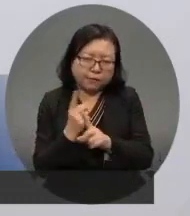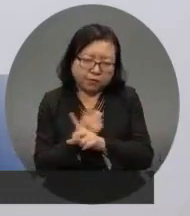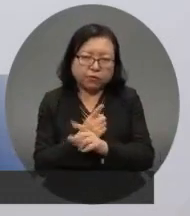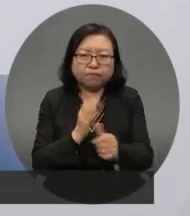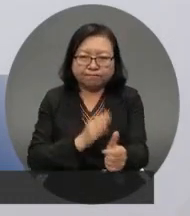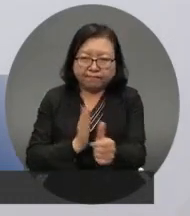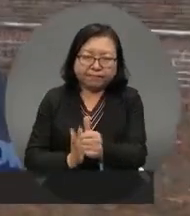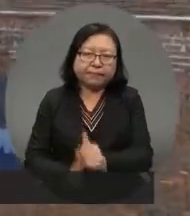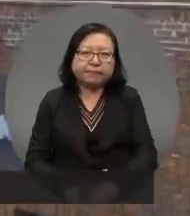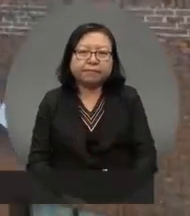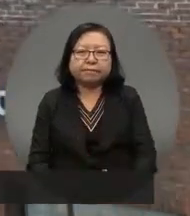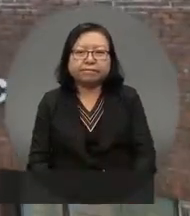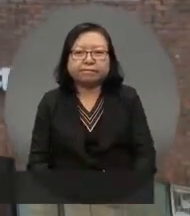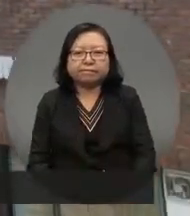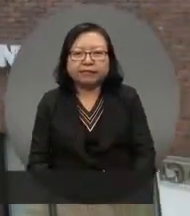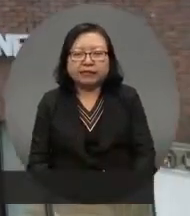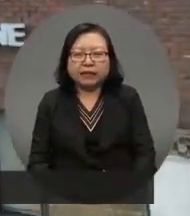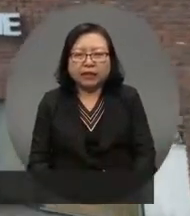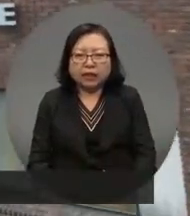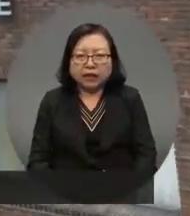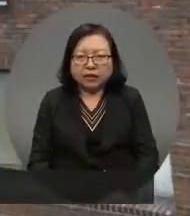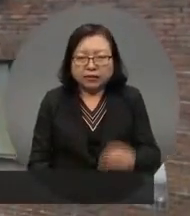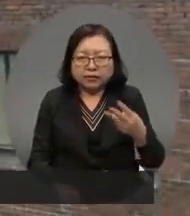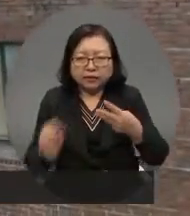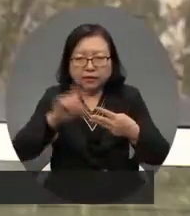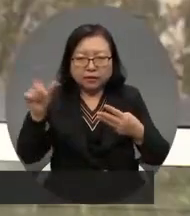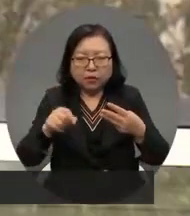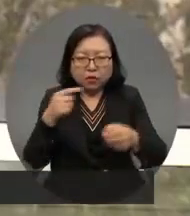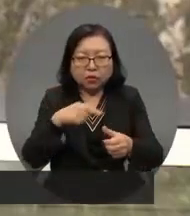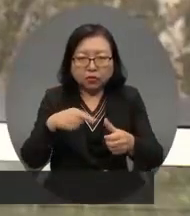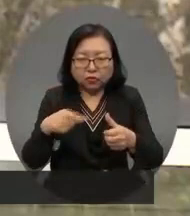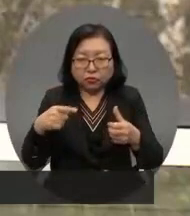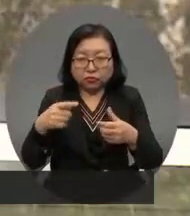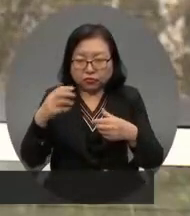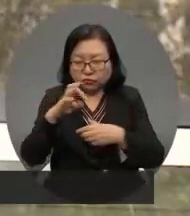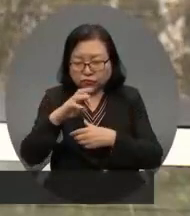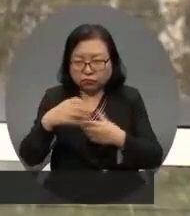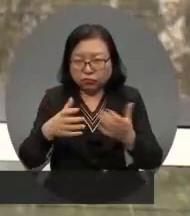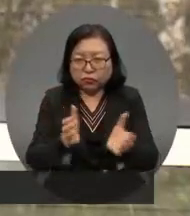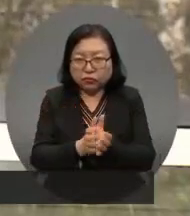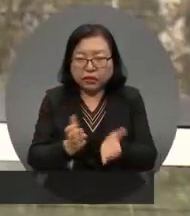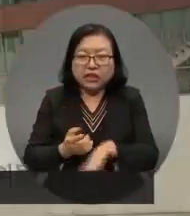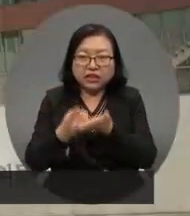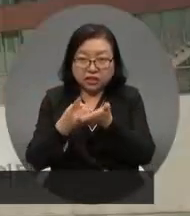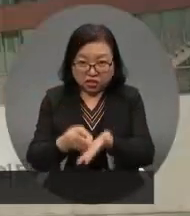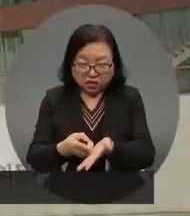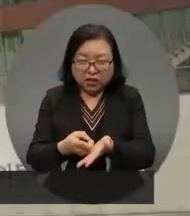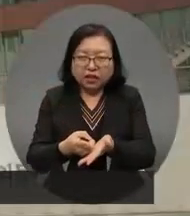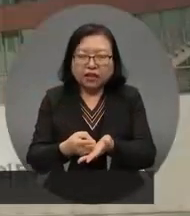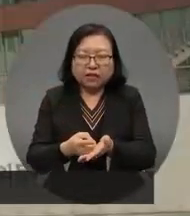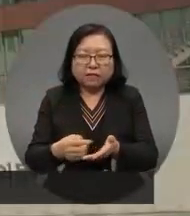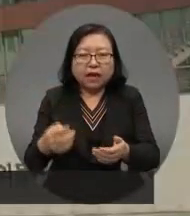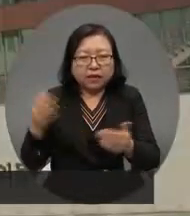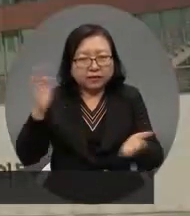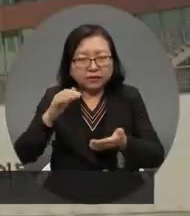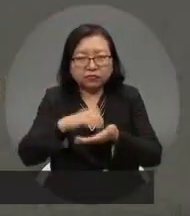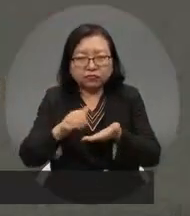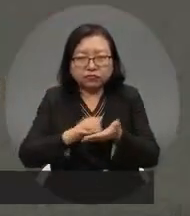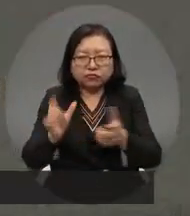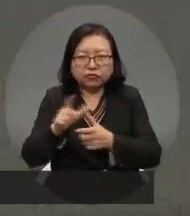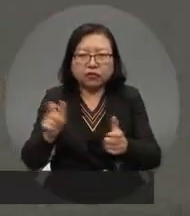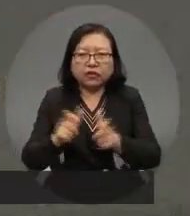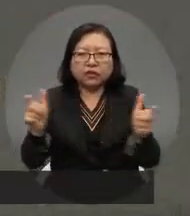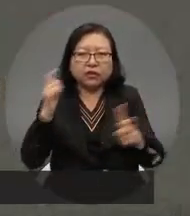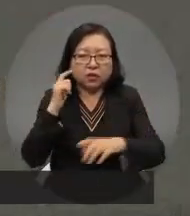지켜주시기 바랍니다. 다음 달 교육부에 신청할 충북 의대 증원 규모는 오히려 더 늘리기로 했습니다.